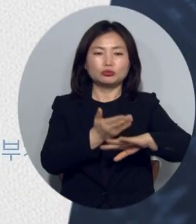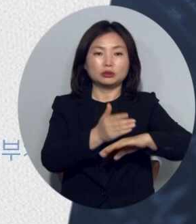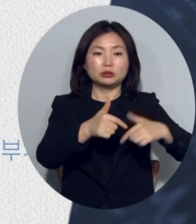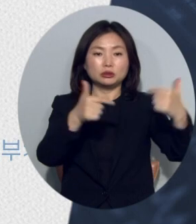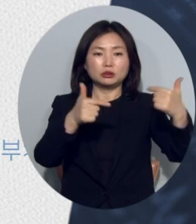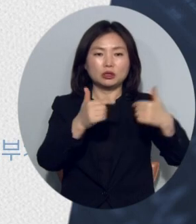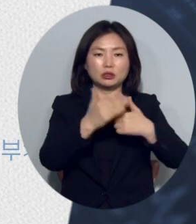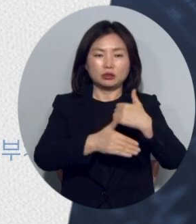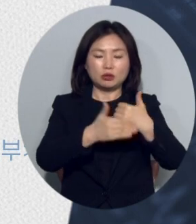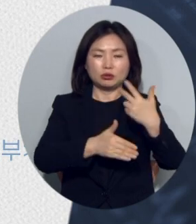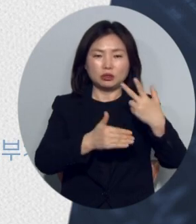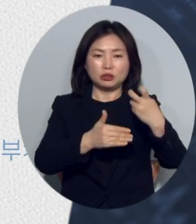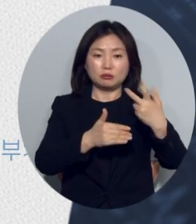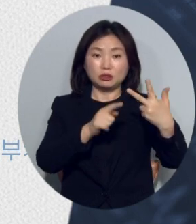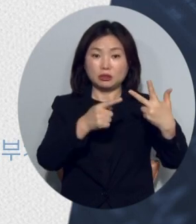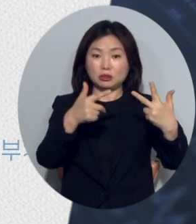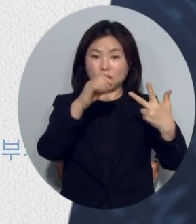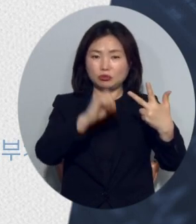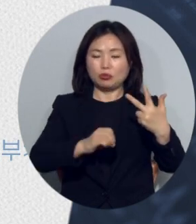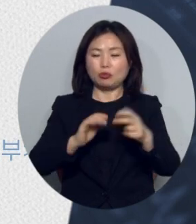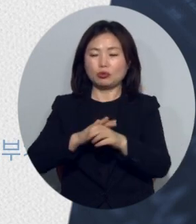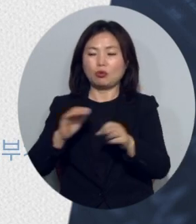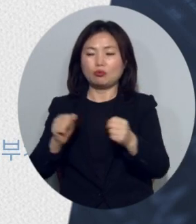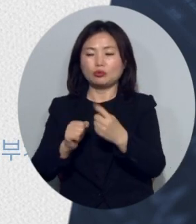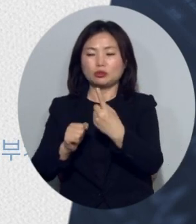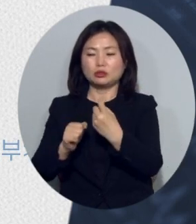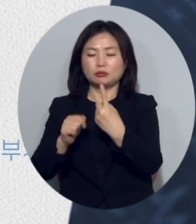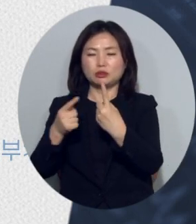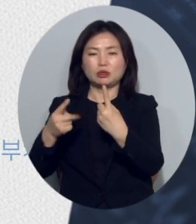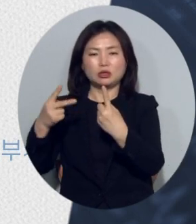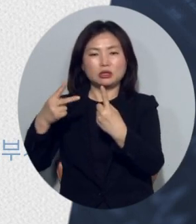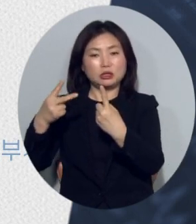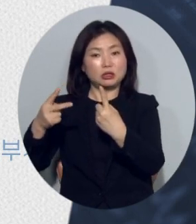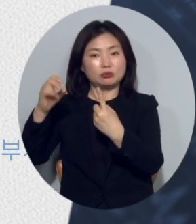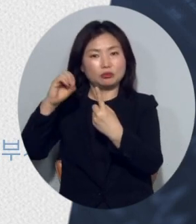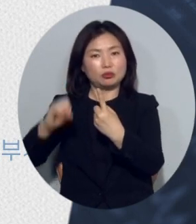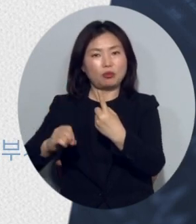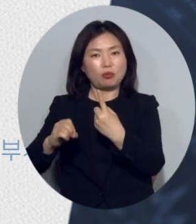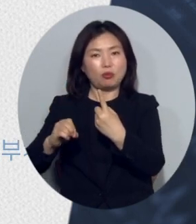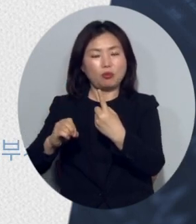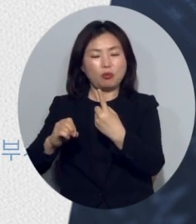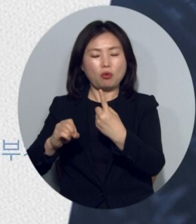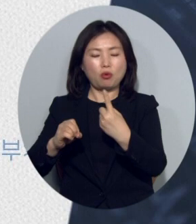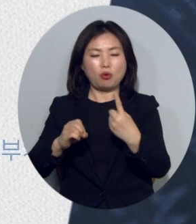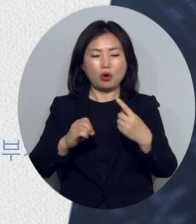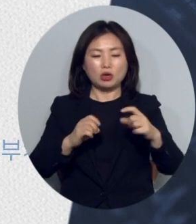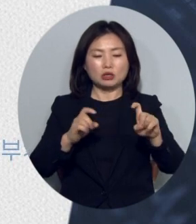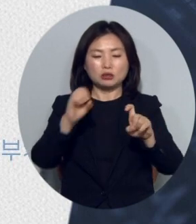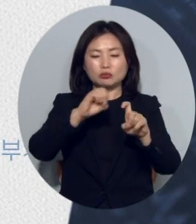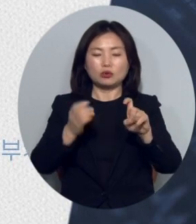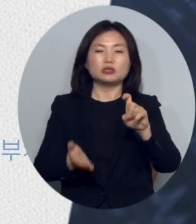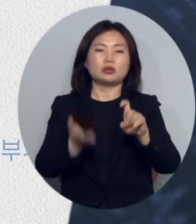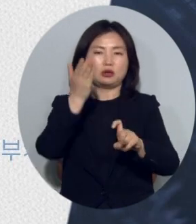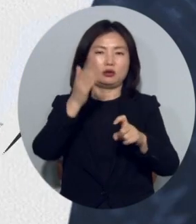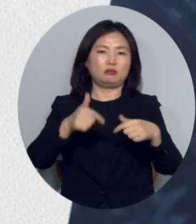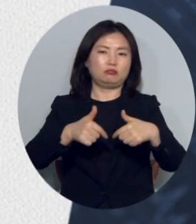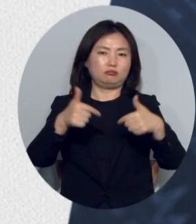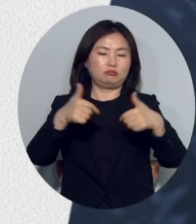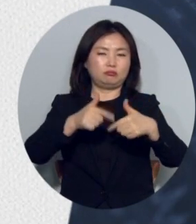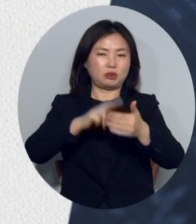증가율은 대구 27.7%, 경북 11.2%로 두 자릿수의 성장률을